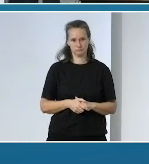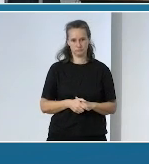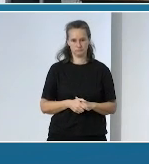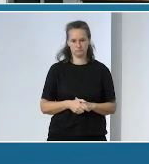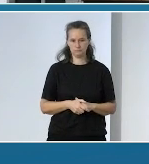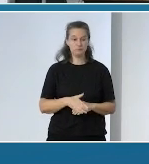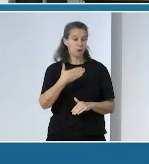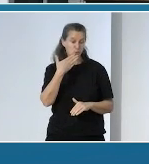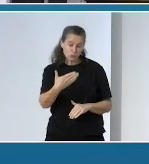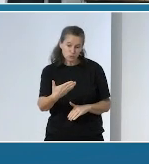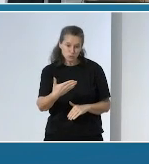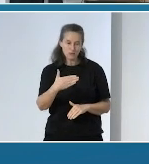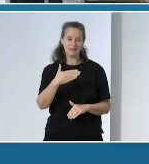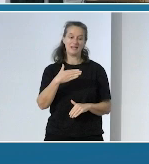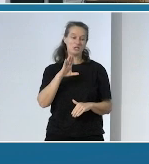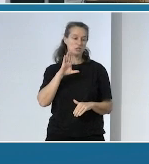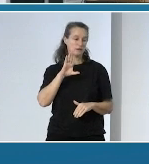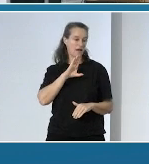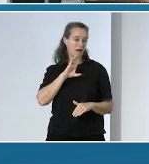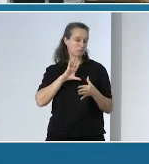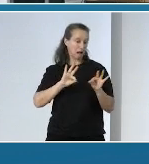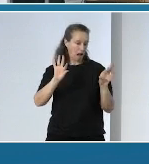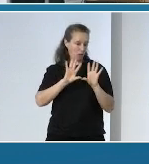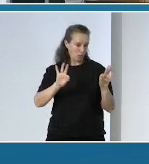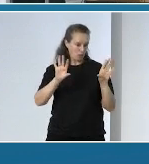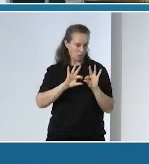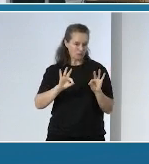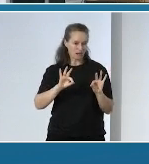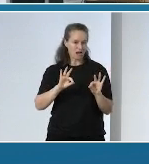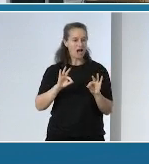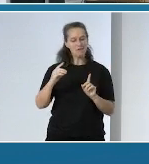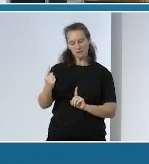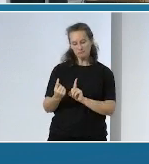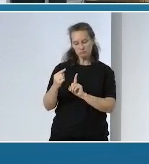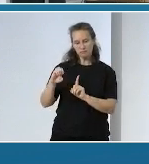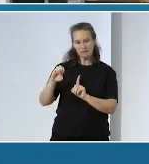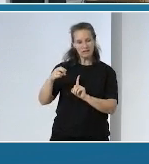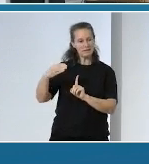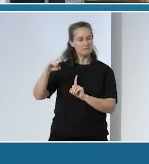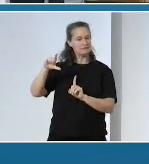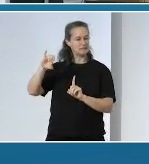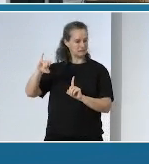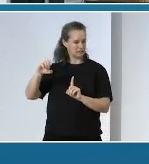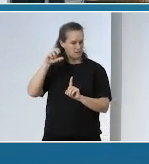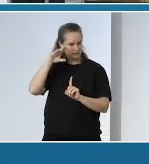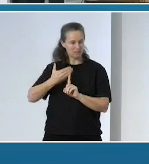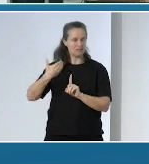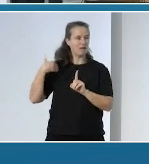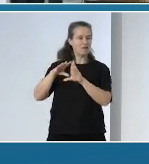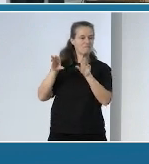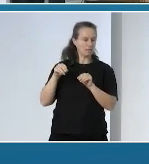Alors, bonjour, moi je vais essayer de vous raconter le petit bout de chemin que j'ai parcouru avec Émilie et sa famille il y a quelques années